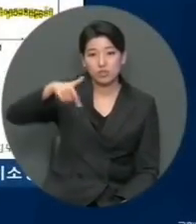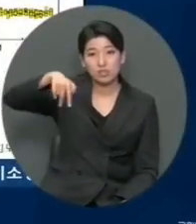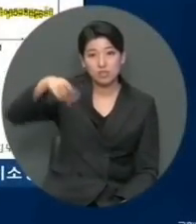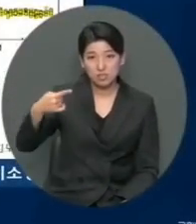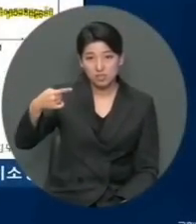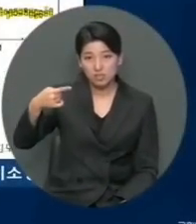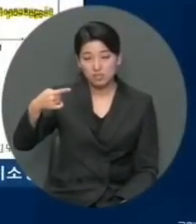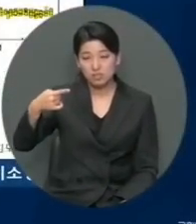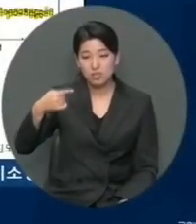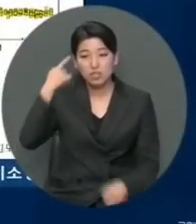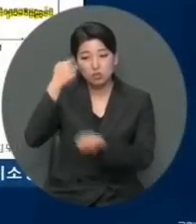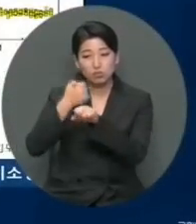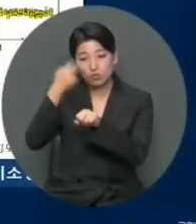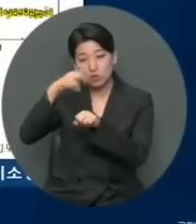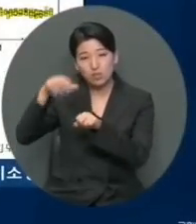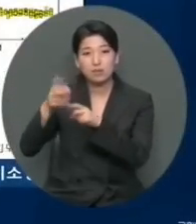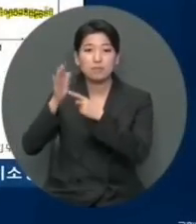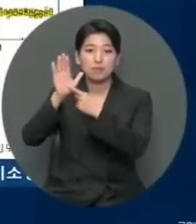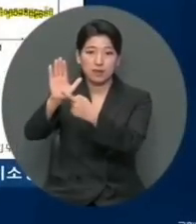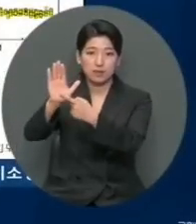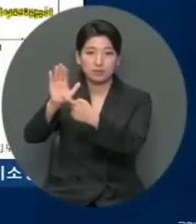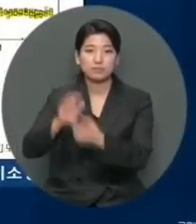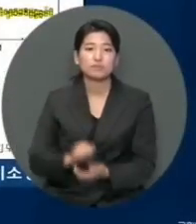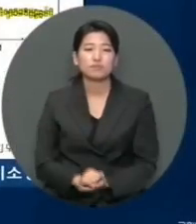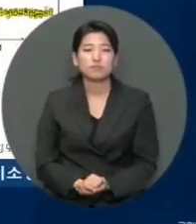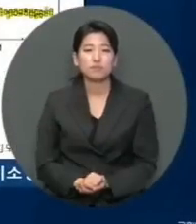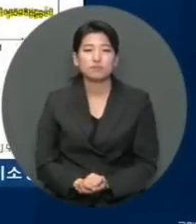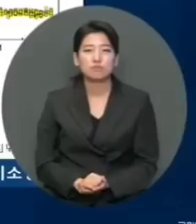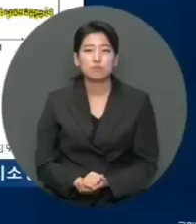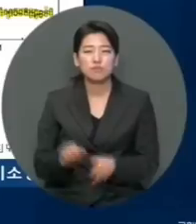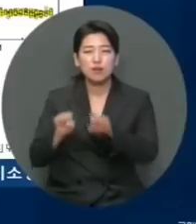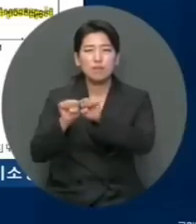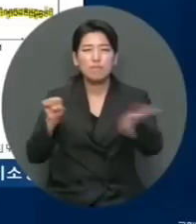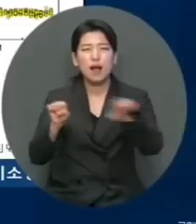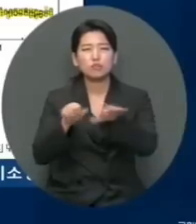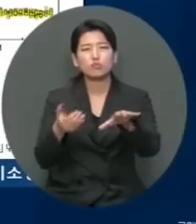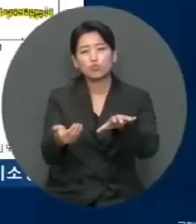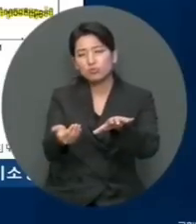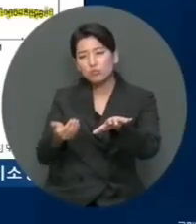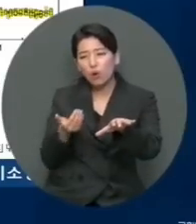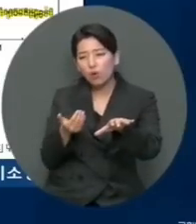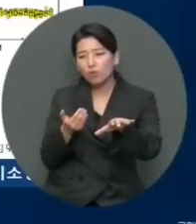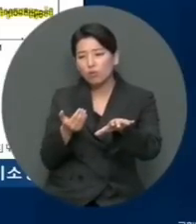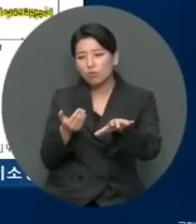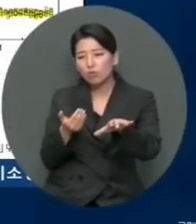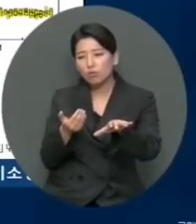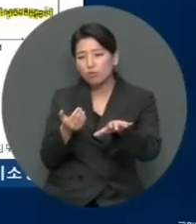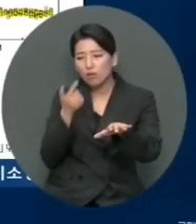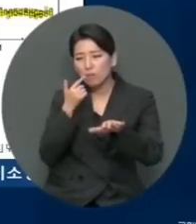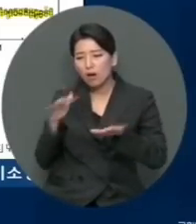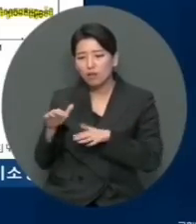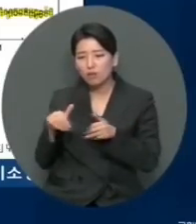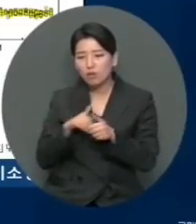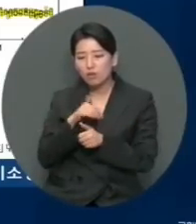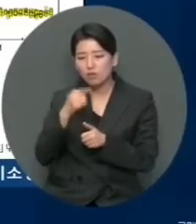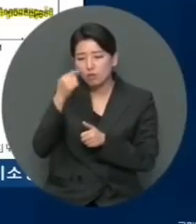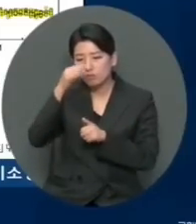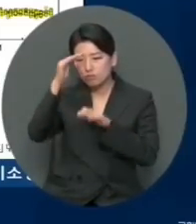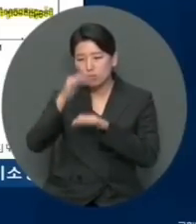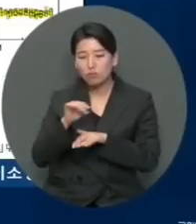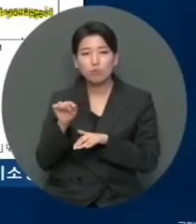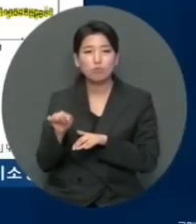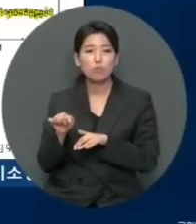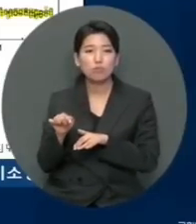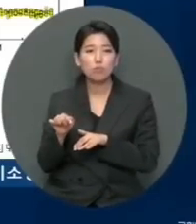평가 대상도 아니라고 돼 있는 방류 이전의 후쿠시마 바다에 대한 내용들이 좀 들어가 있더라고요. 이거 다 인터넷에